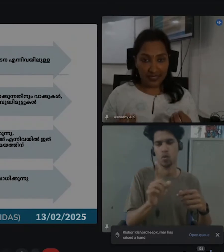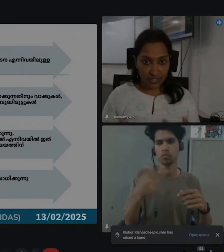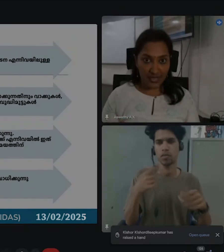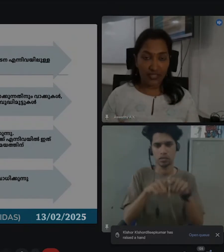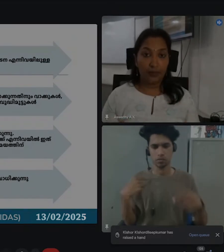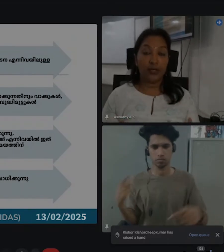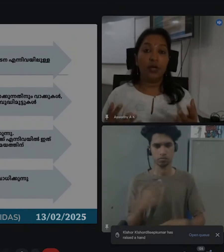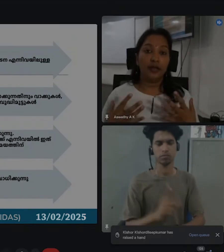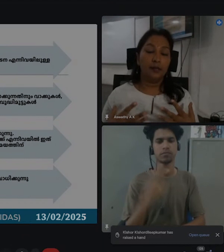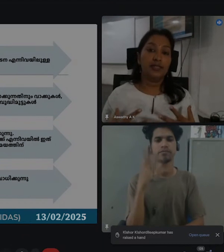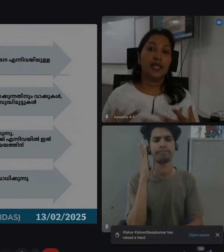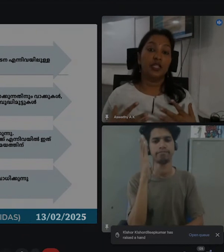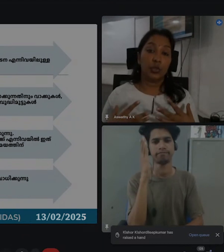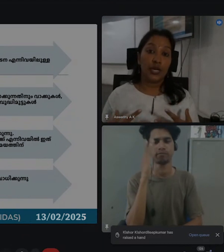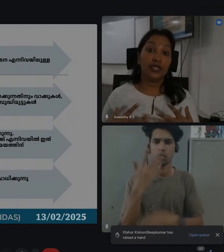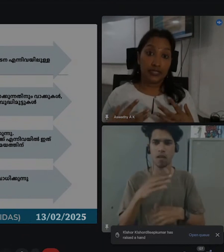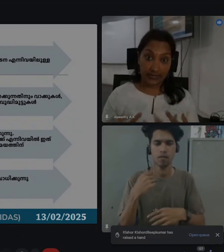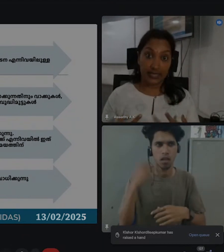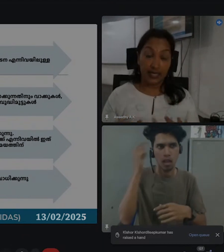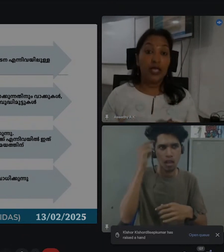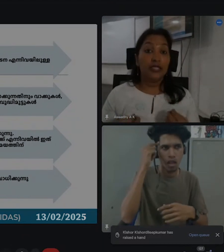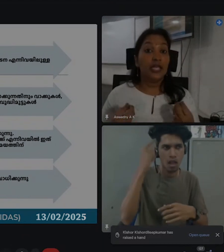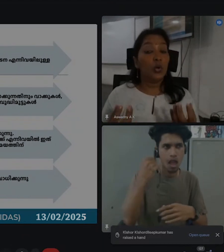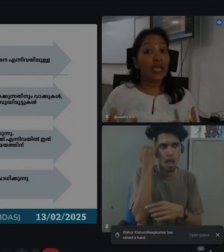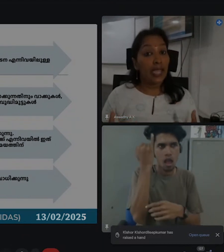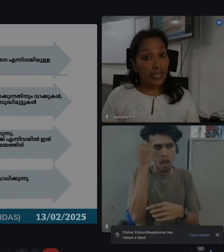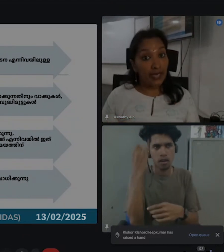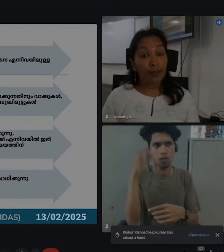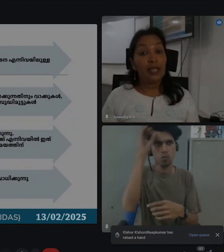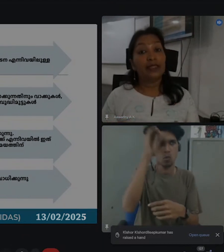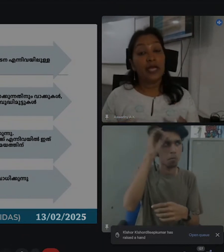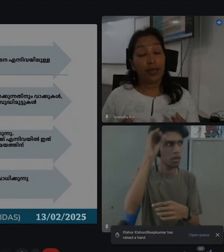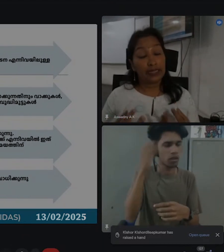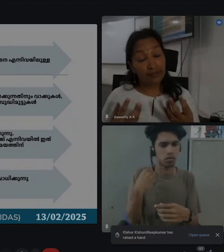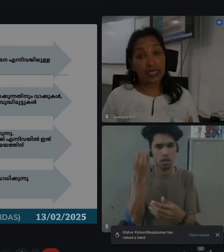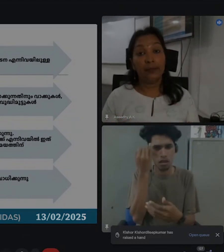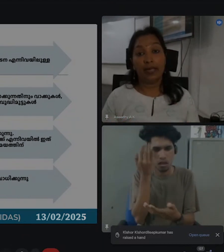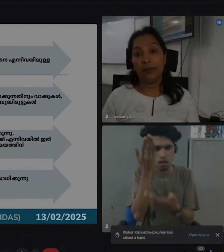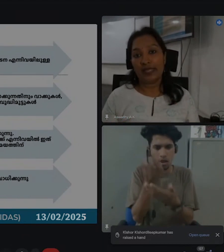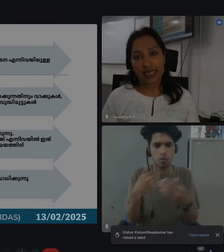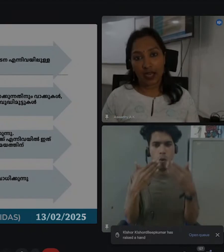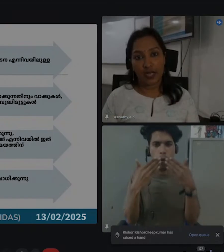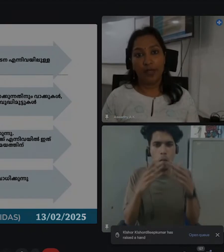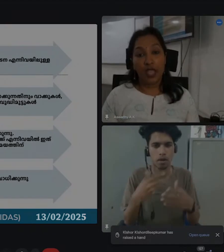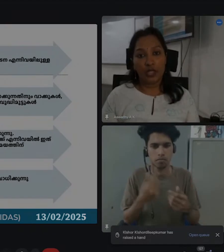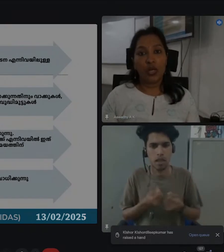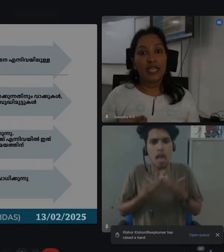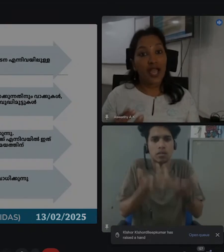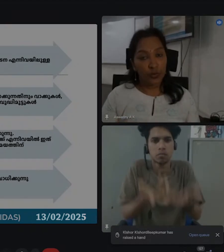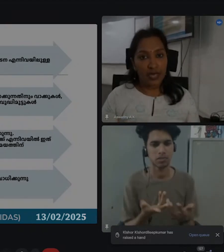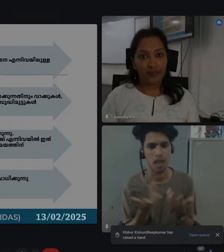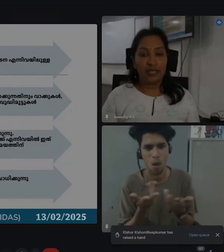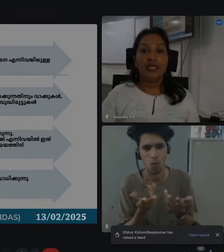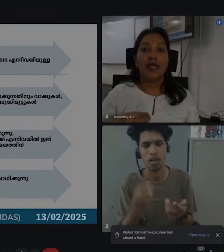ഒരു പ്രസന്റേഷൻ അവതരിപ്പിക്കുമ്പോൾ എന്റെ മനസ്സിനകത്തുള്ള ചിന്തകൾ നിങ്ങളോട് എങ്ങനെ അർത്ഥവത്തായി പറഞ്ഞ് മനസ്സിലാക്കണം എന്നുള്ള